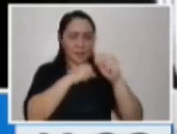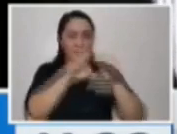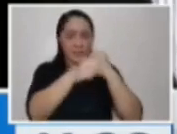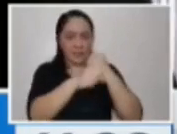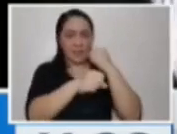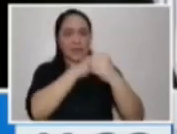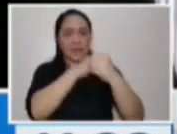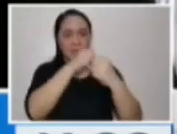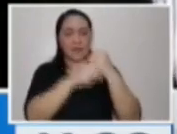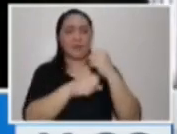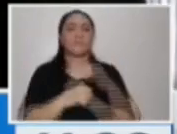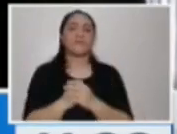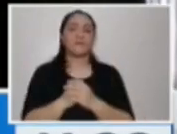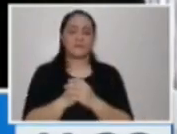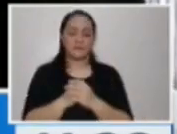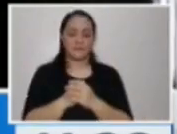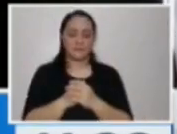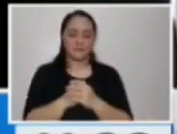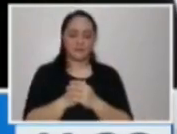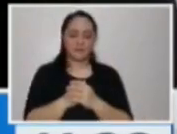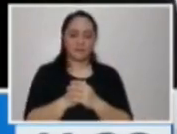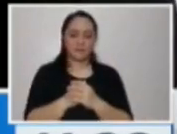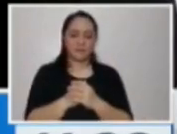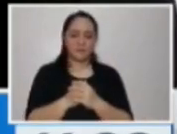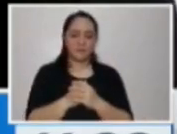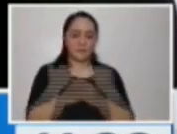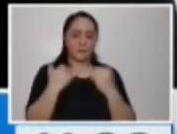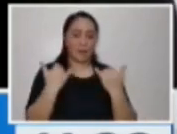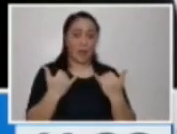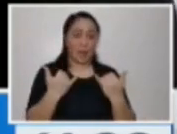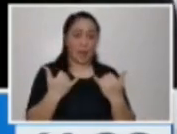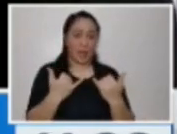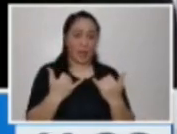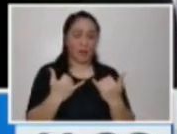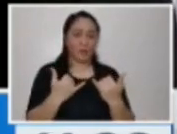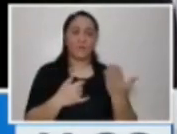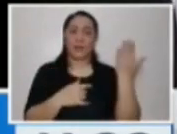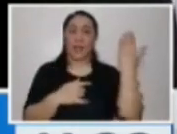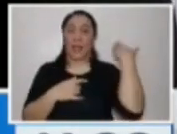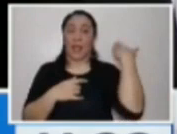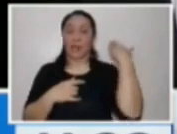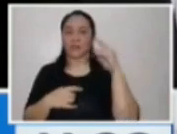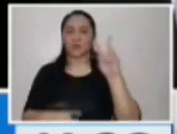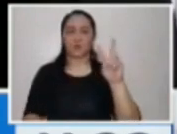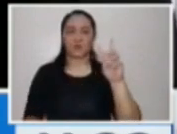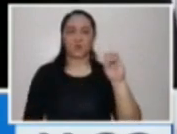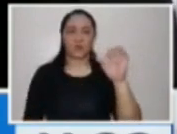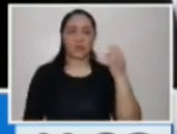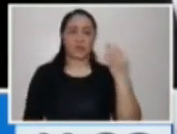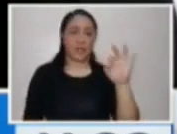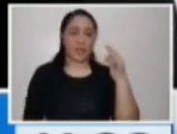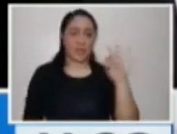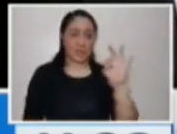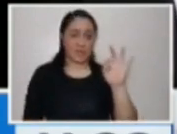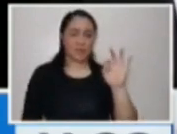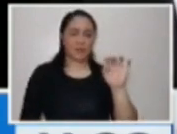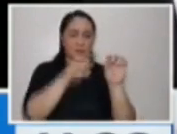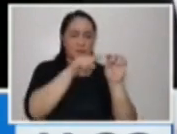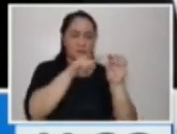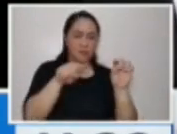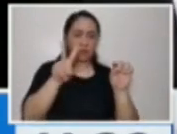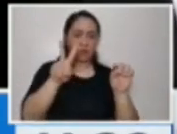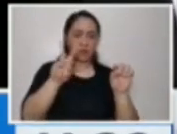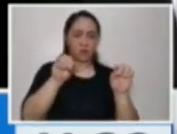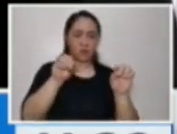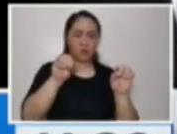problema natin kasi, General, doon po tayo nagka-problema kasi batay po doon sa mga sinasabi ng mga ating mga kababayang